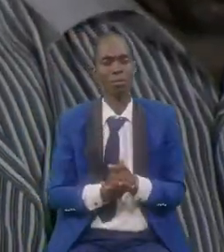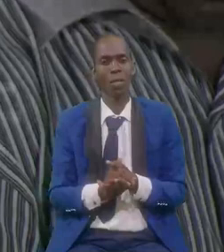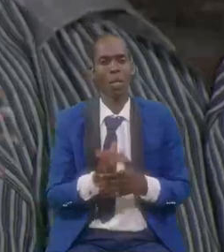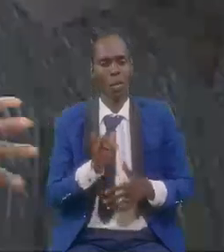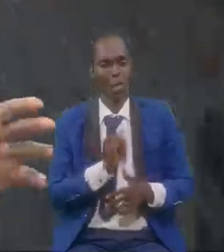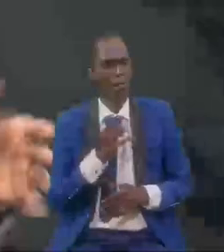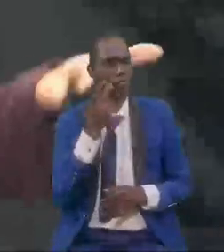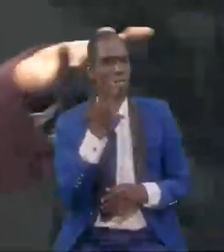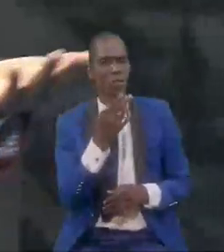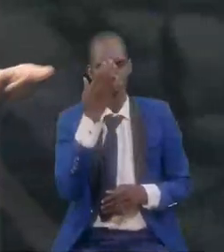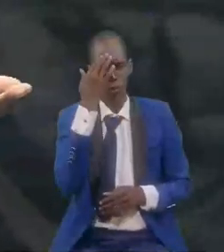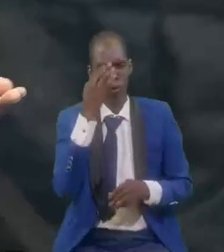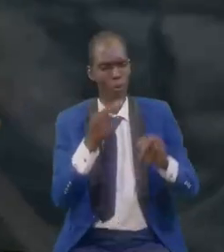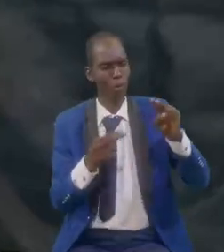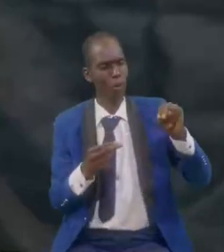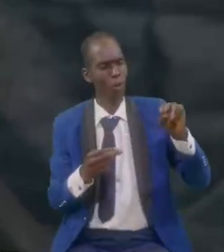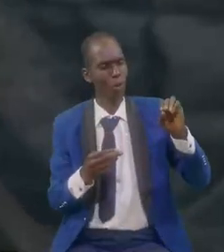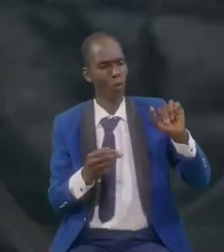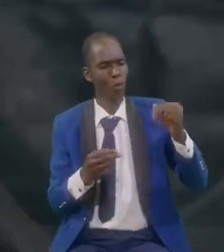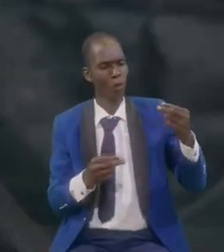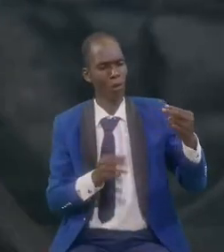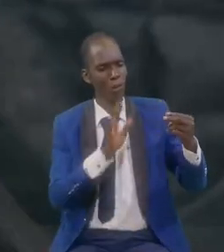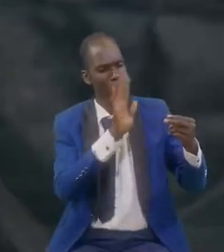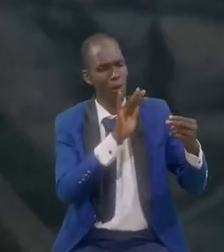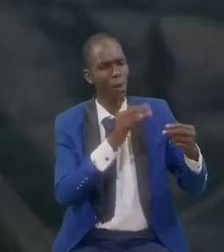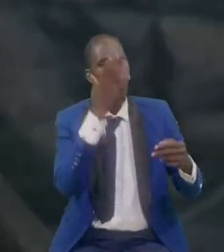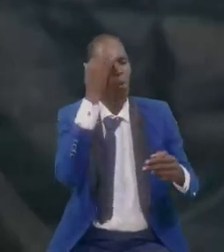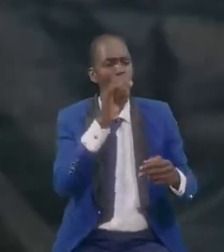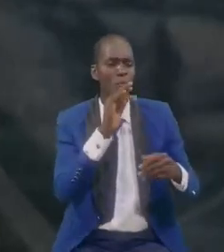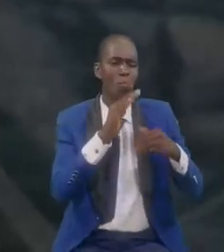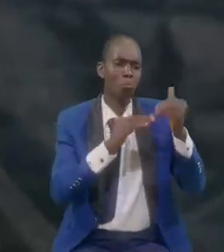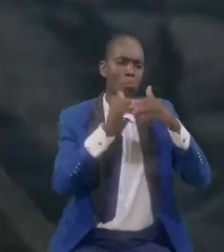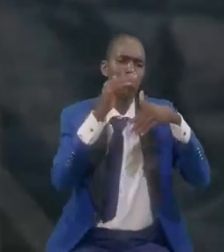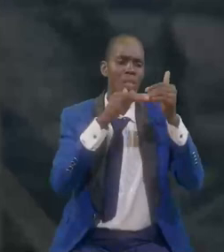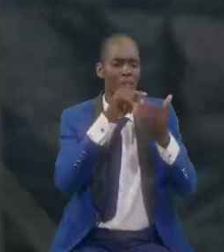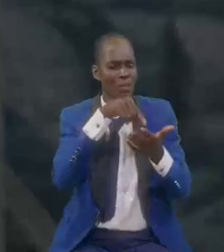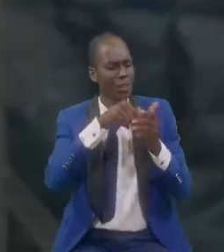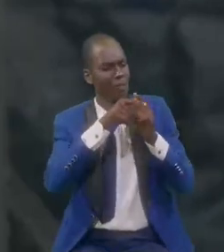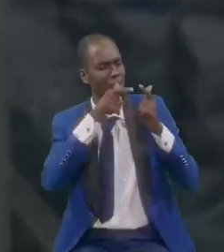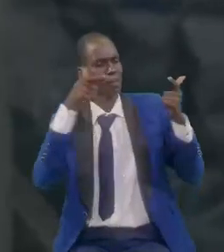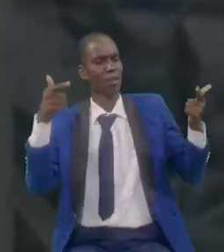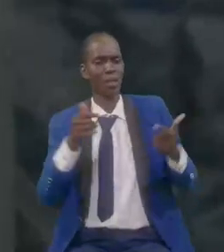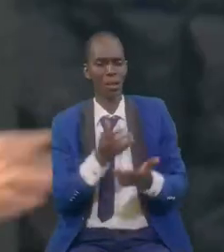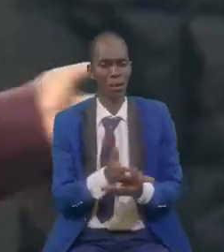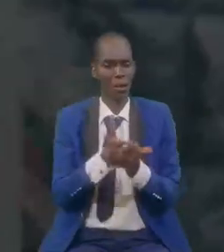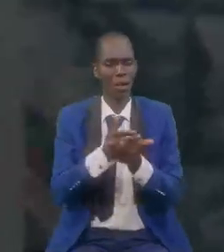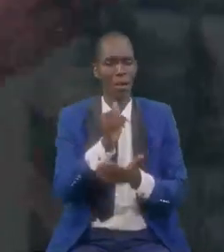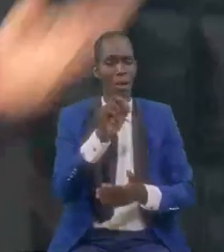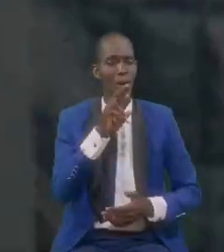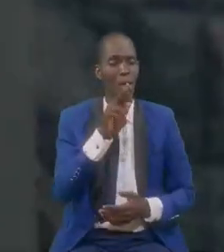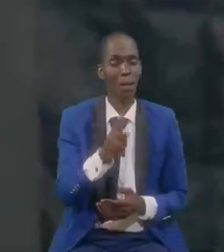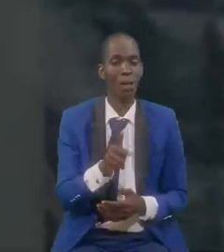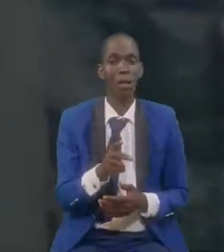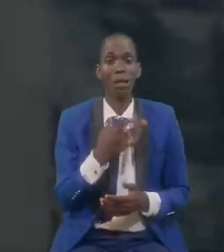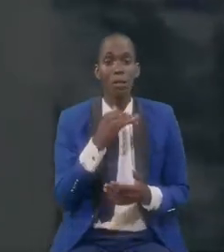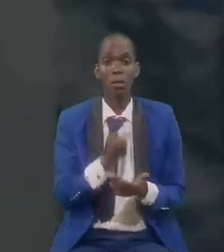Je vois Noé. Pourquoi est-ce que tu bâtis cette grande arche? Et il dit, parce